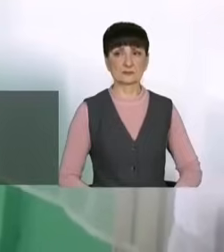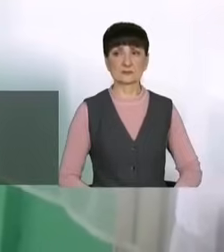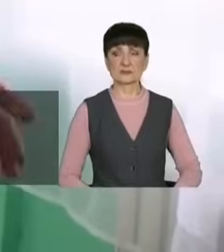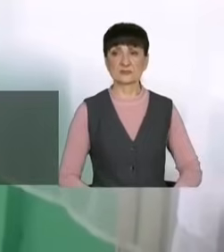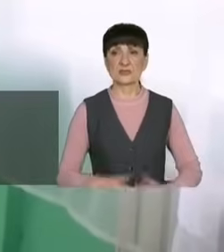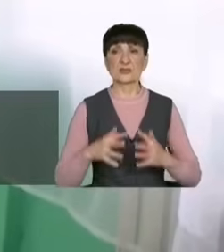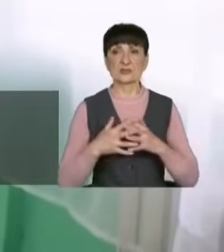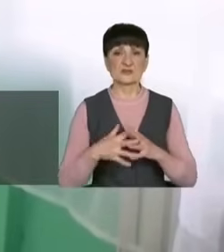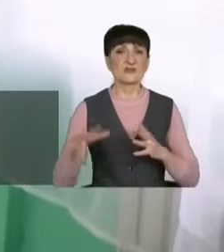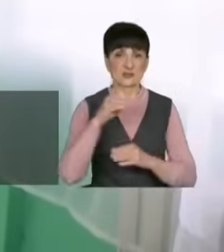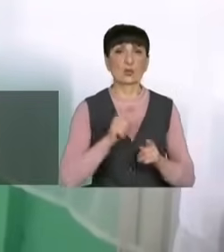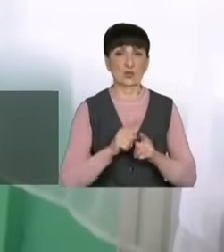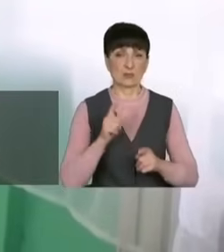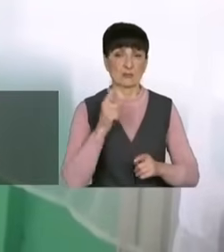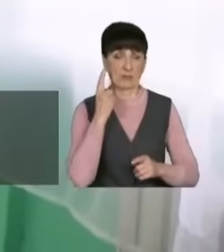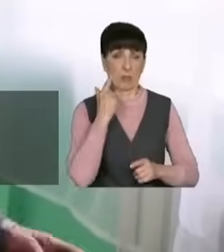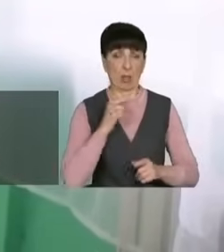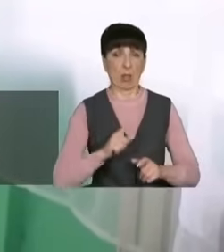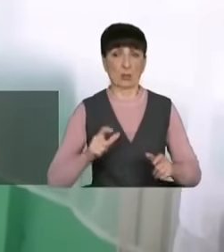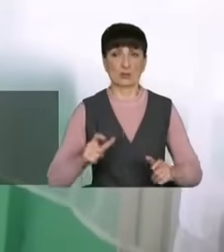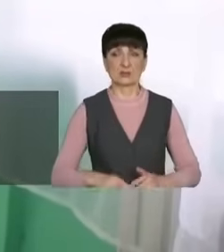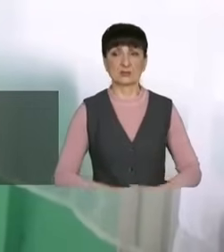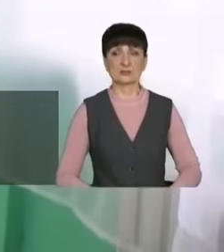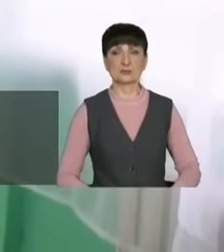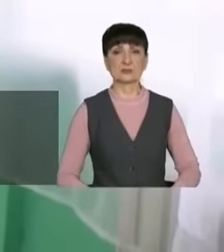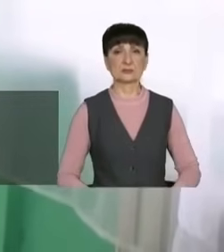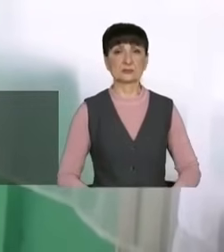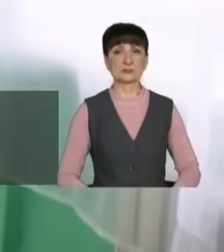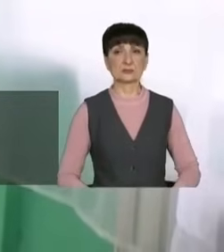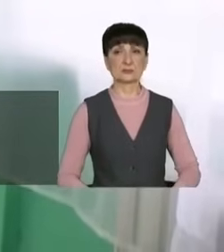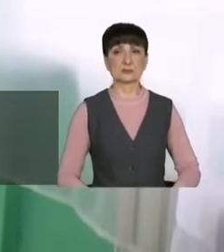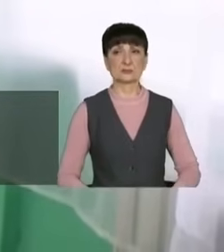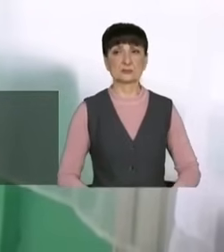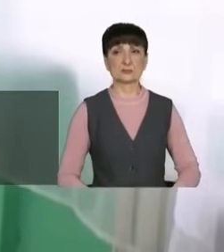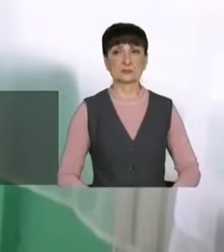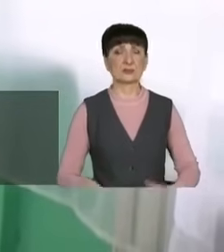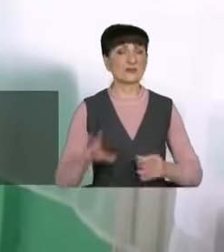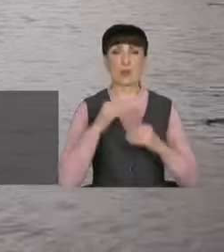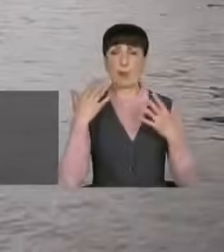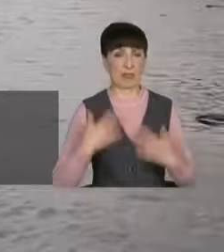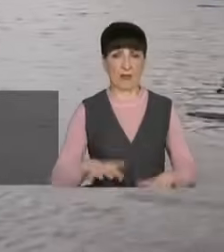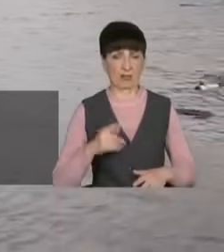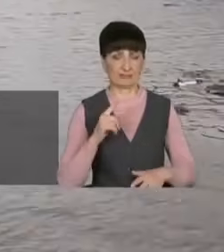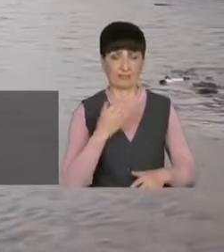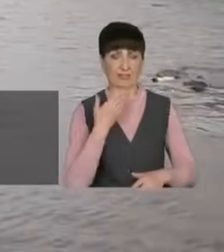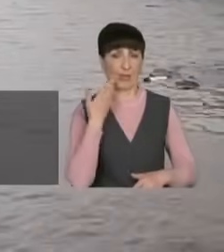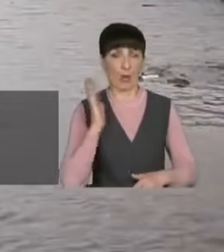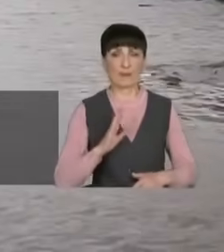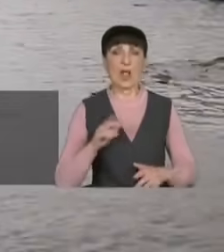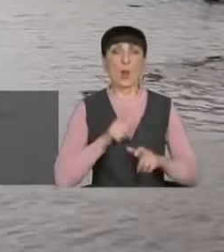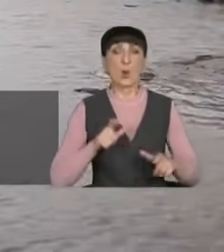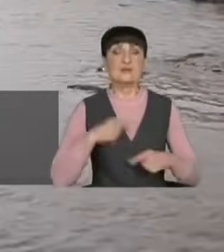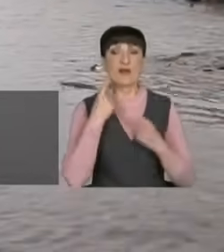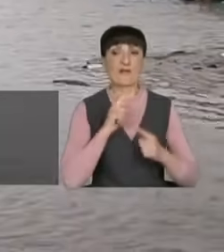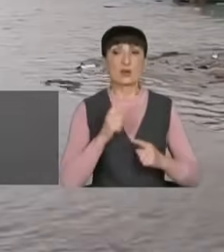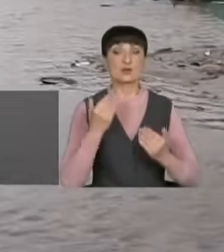Все, он тоже плачет. Не просто так. Все потерять. Местные жители